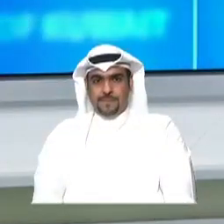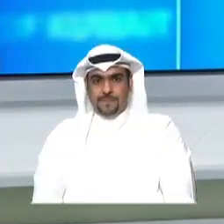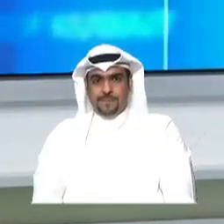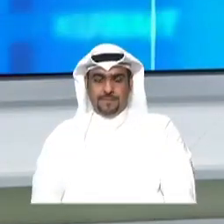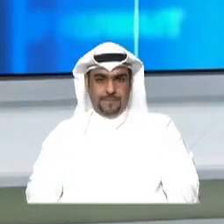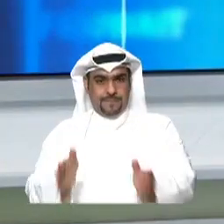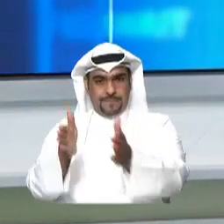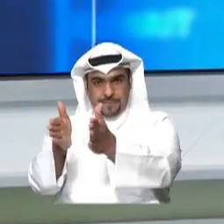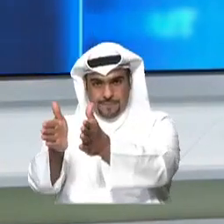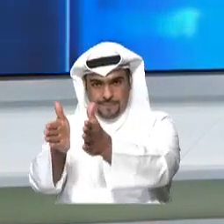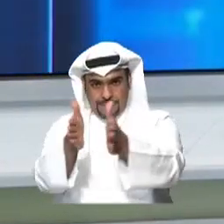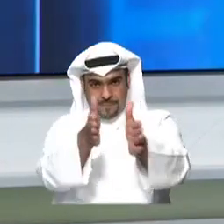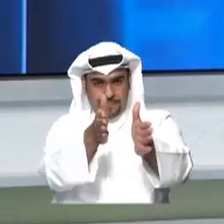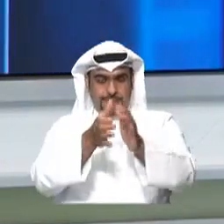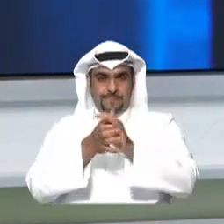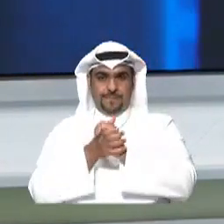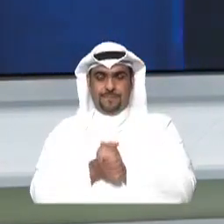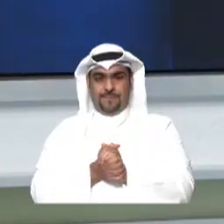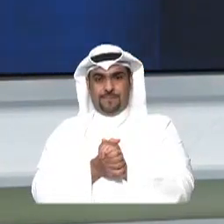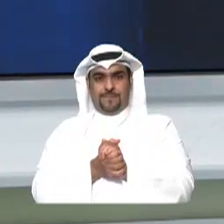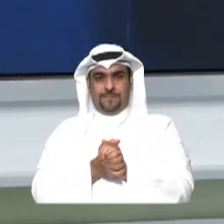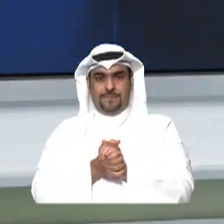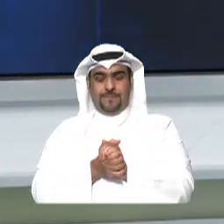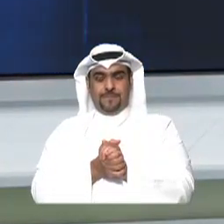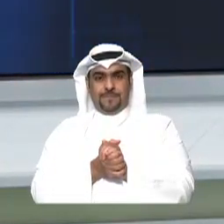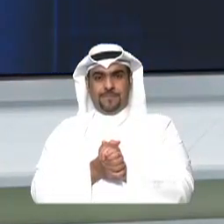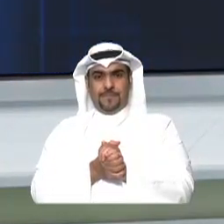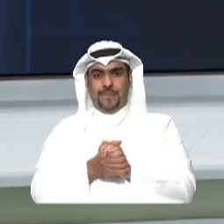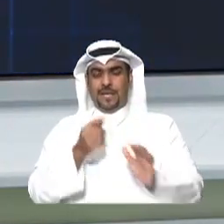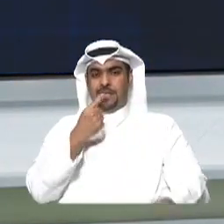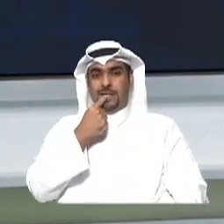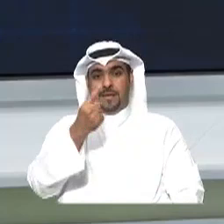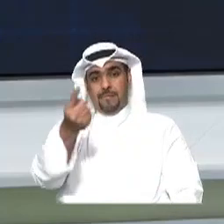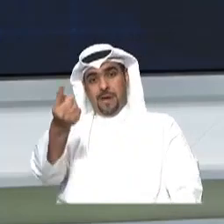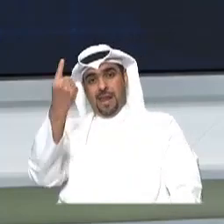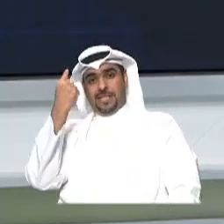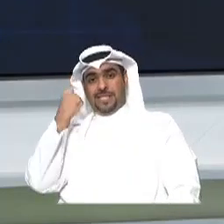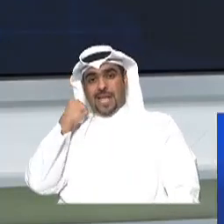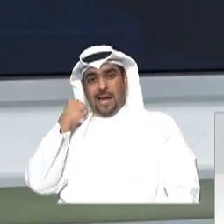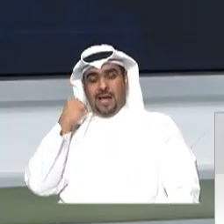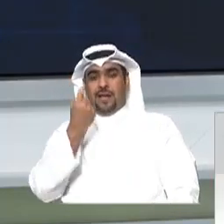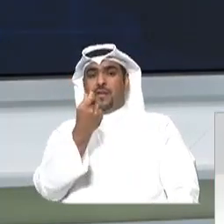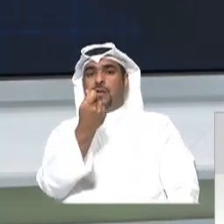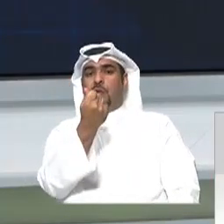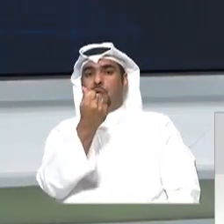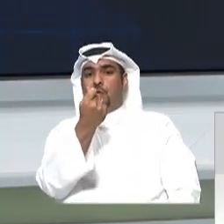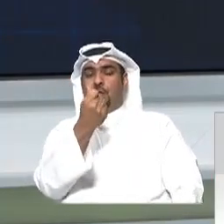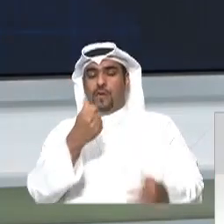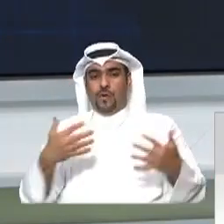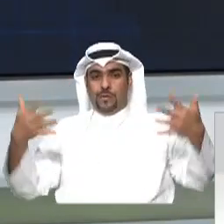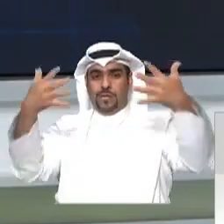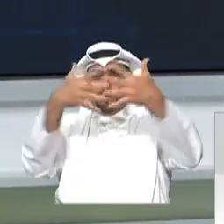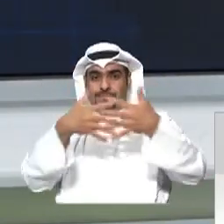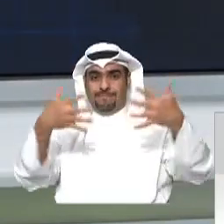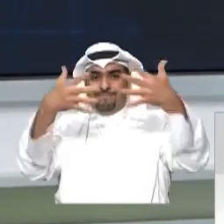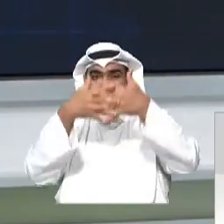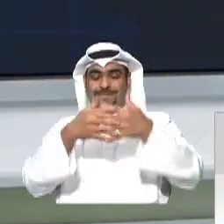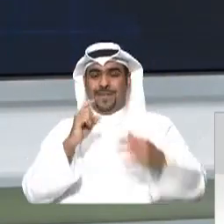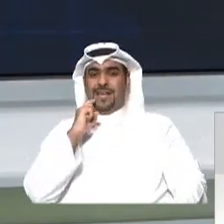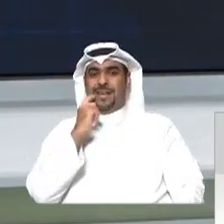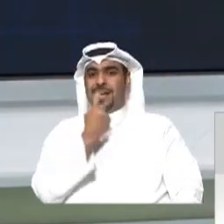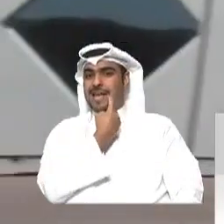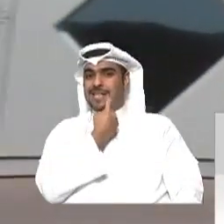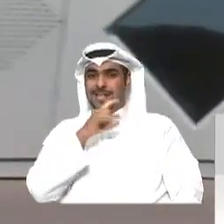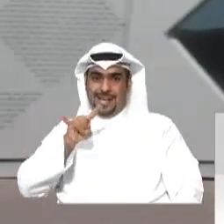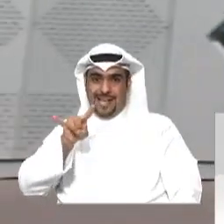ومن جهه اخرى ومقارنه بالفتره ذاتها من العام الماضي زادت ايرادات شركه الخطوط الجويه الكويتيه